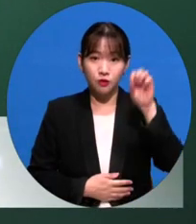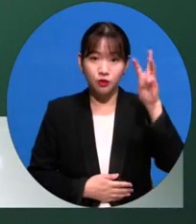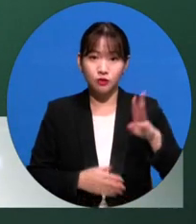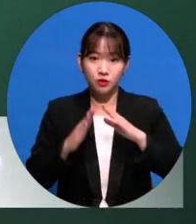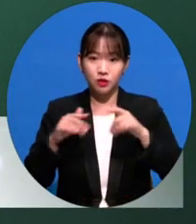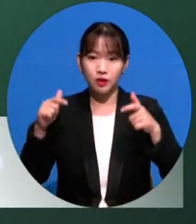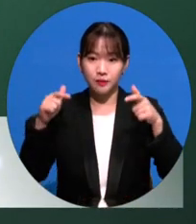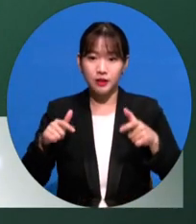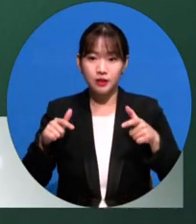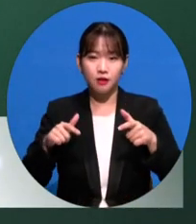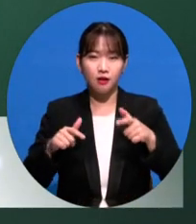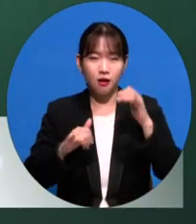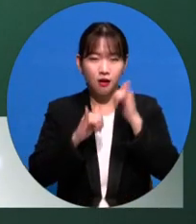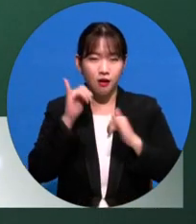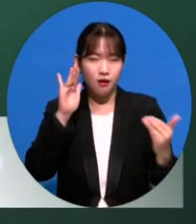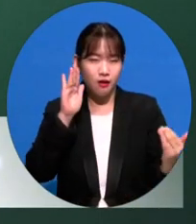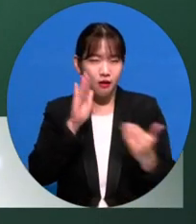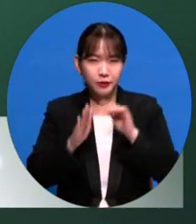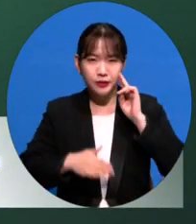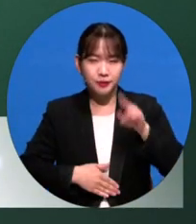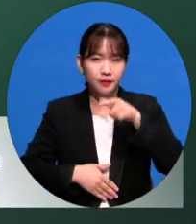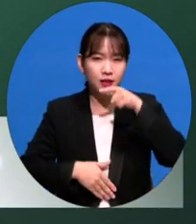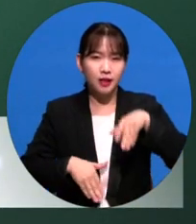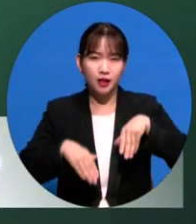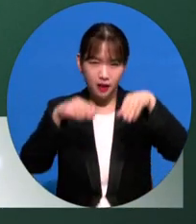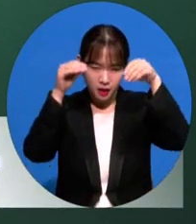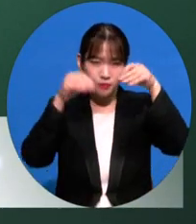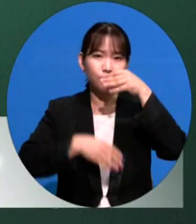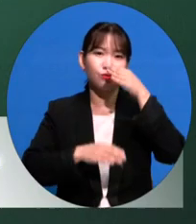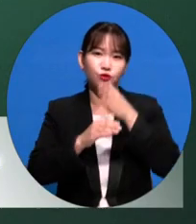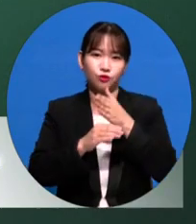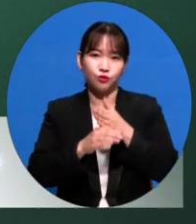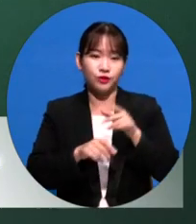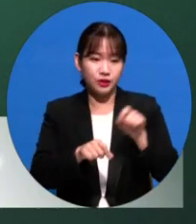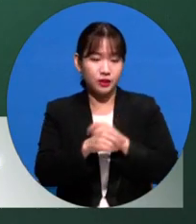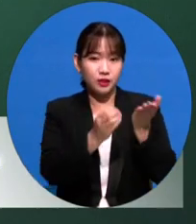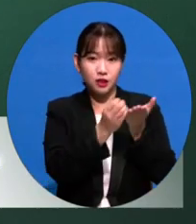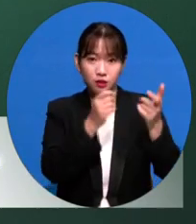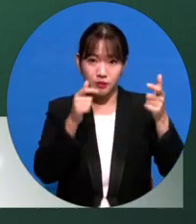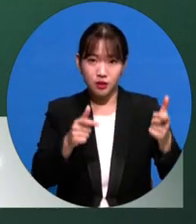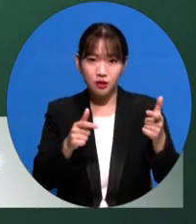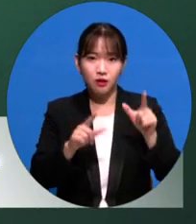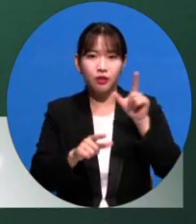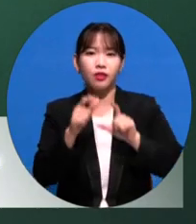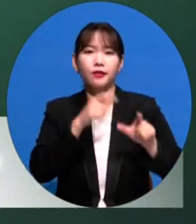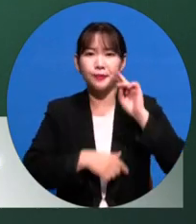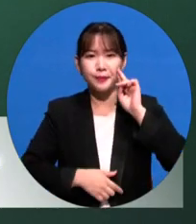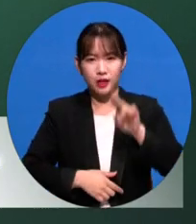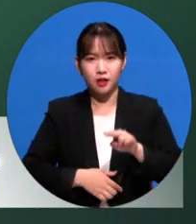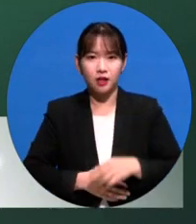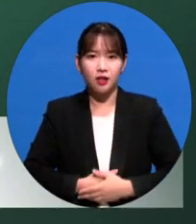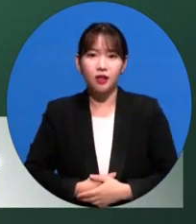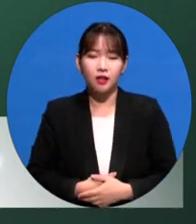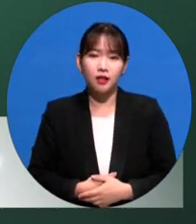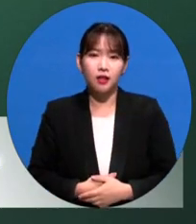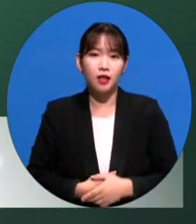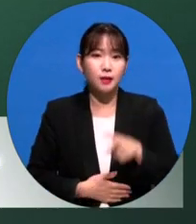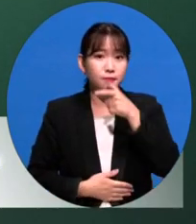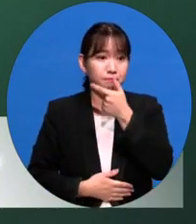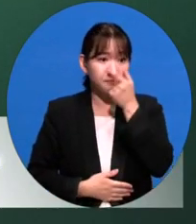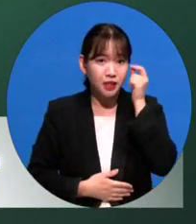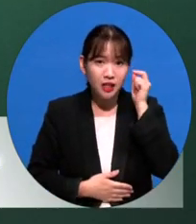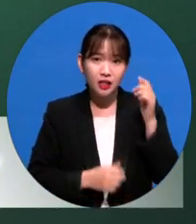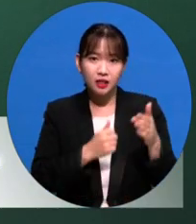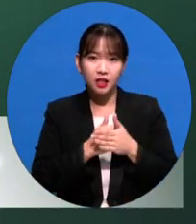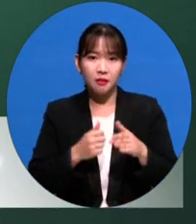광주 전남 지역은 역대 최악의 가뭄을 겪고 있습니다. 특히 섬 지역은 사정이 더욱 심각한데요. 물이